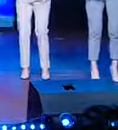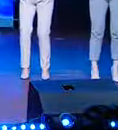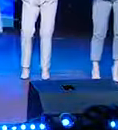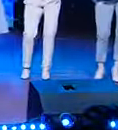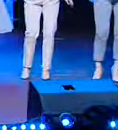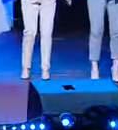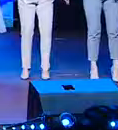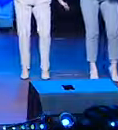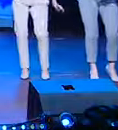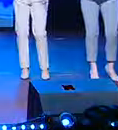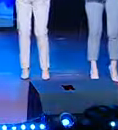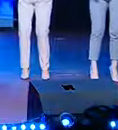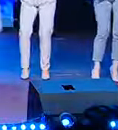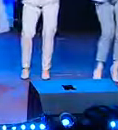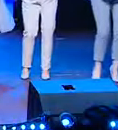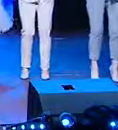jak po